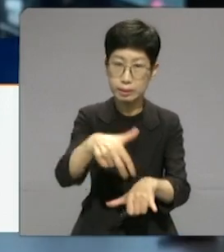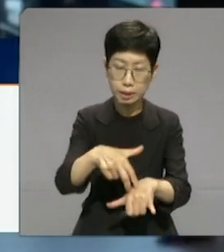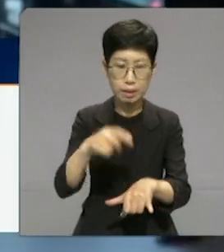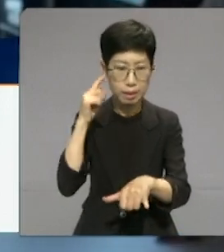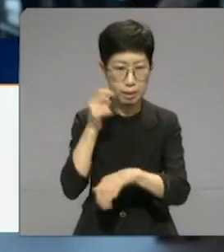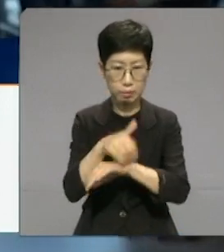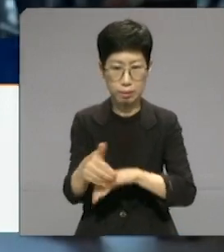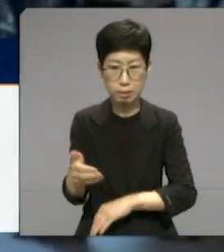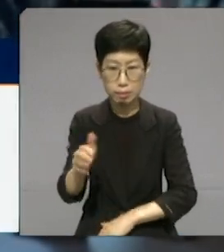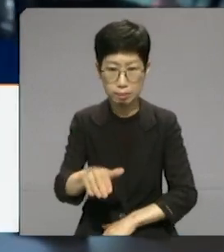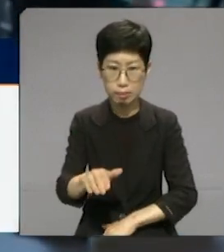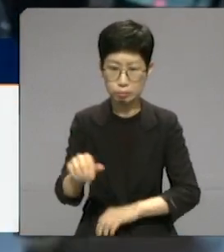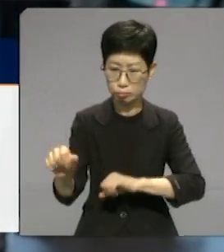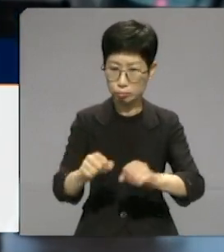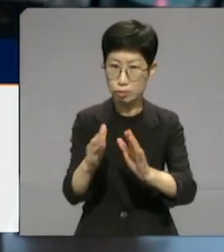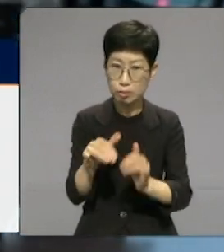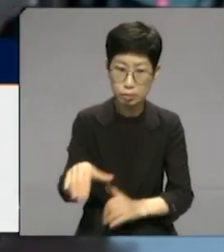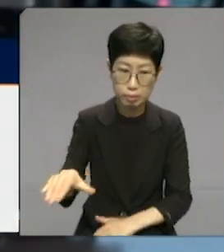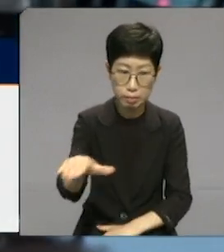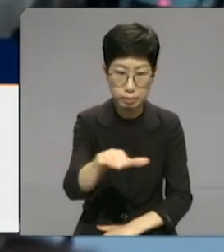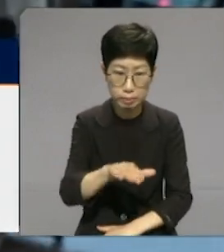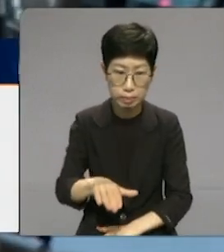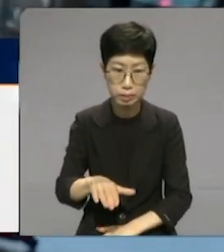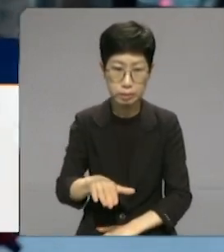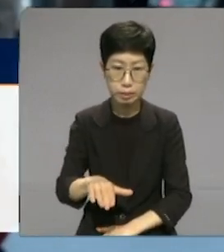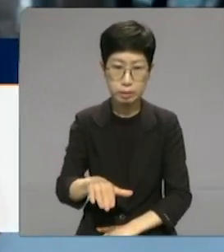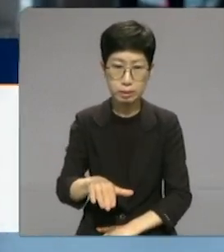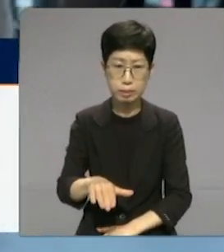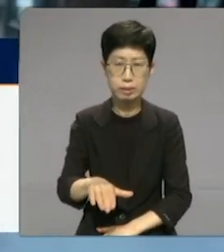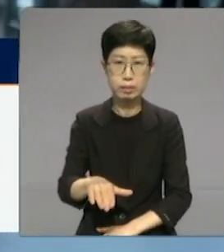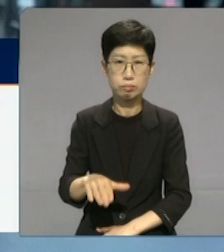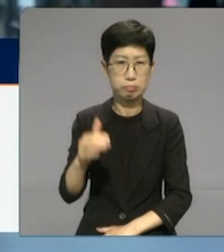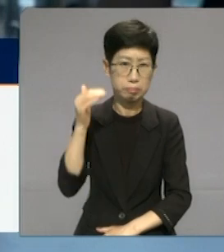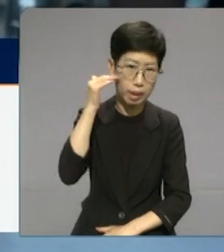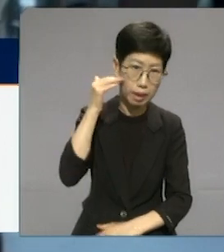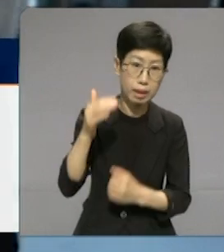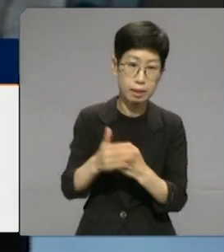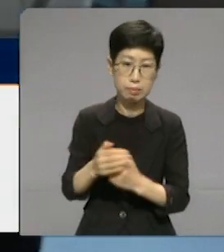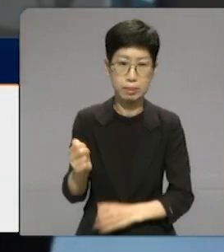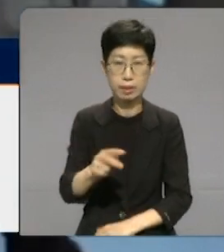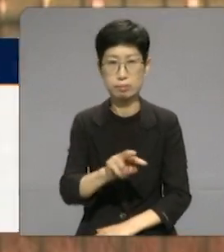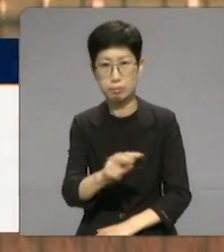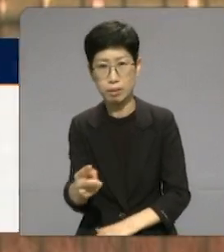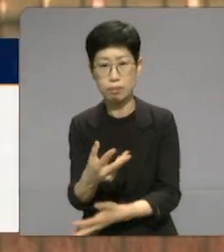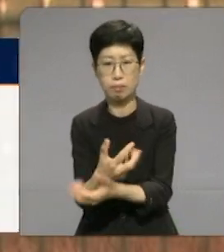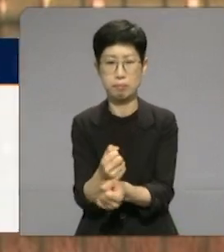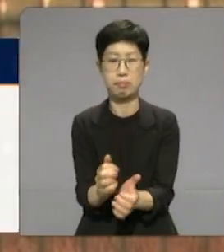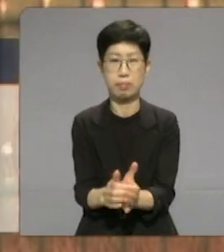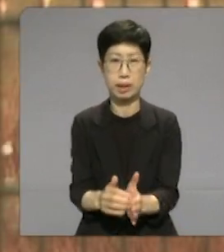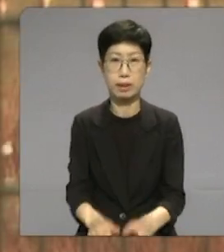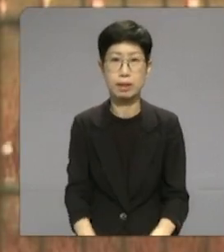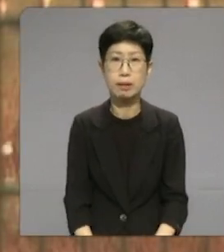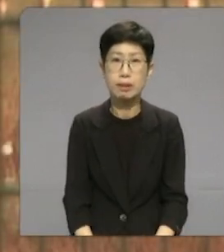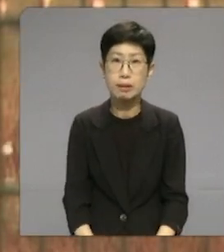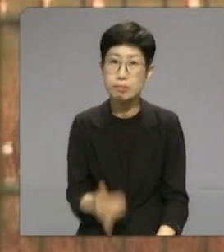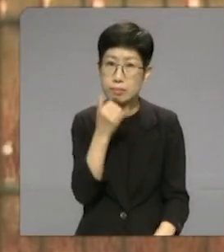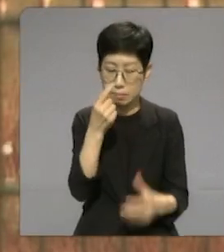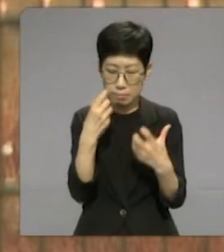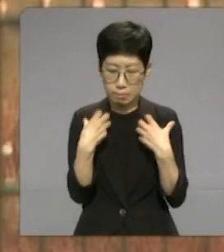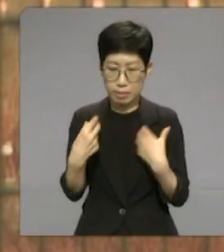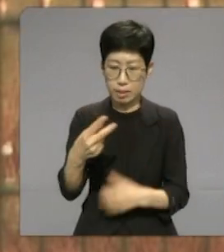auch. Und ja, dann wurden wir umgebucht nach Frankfurt. Heute stehen wir in Frankfurt, jetzt haben wir wieder. 이들은 독일